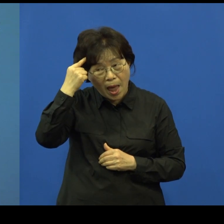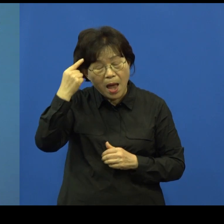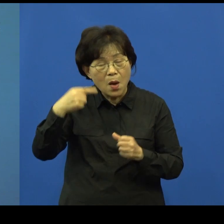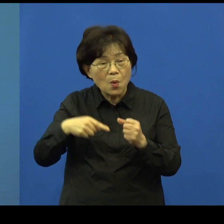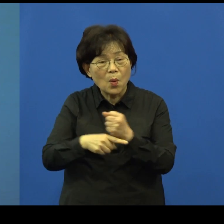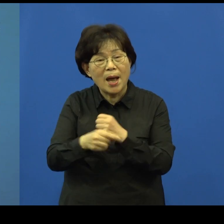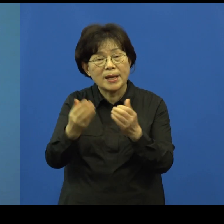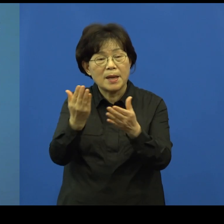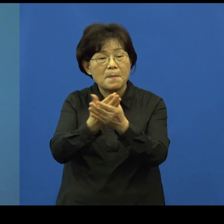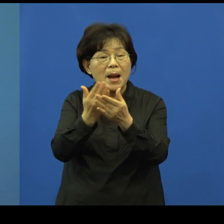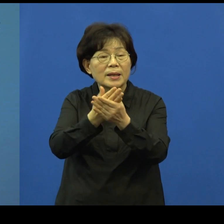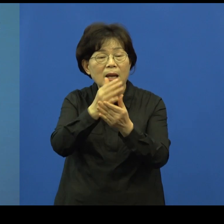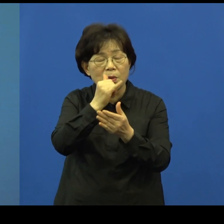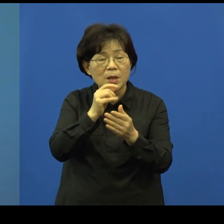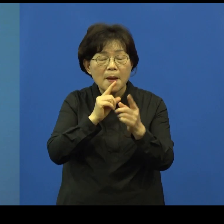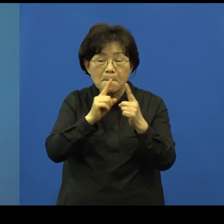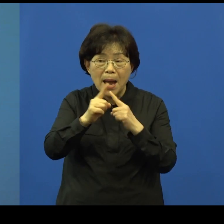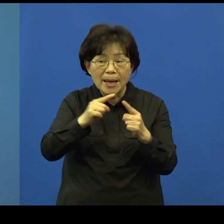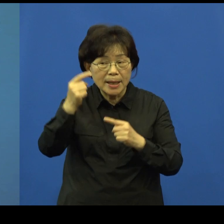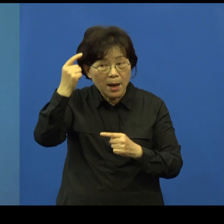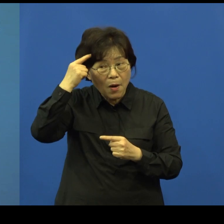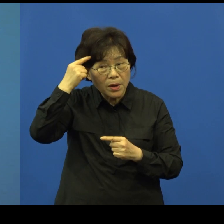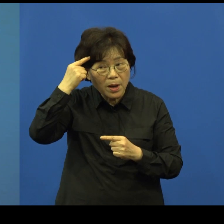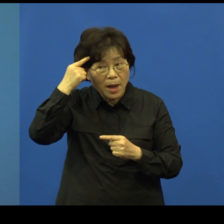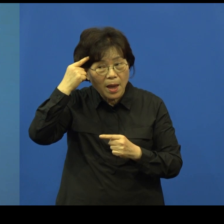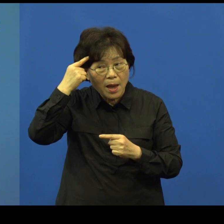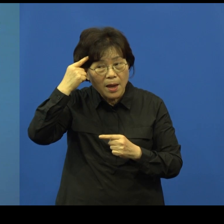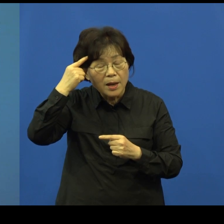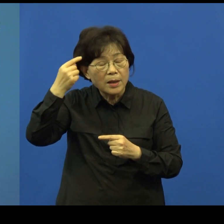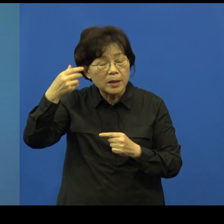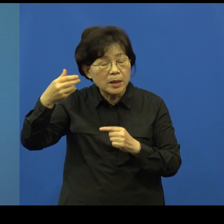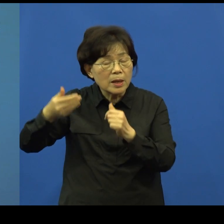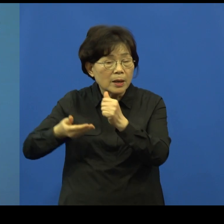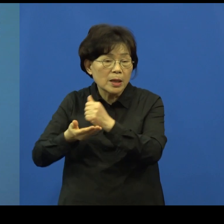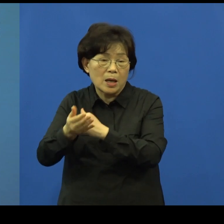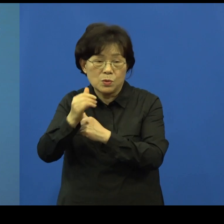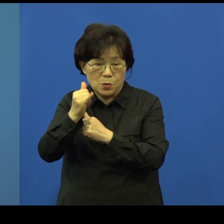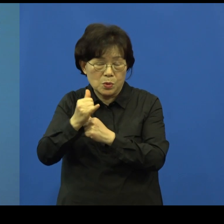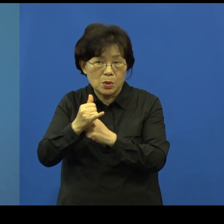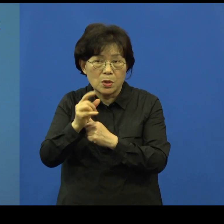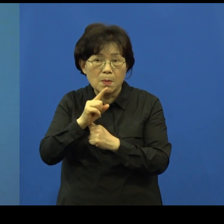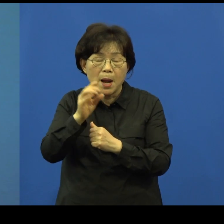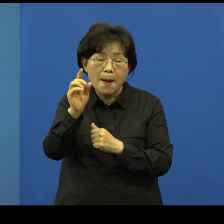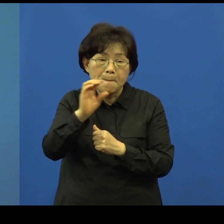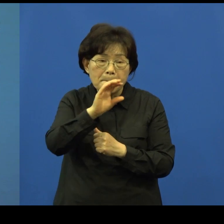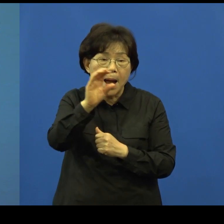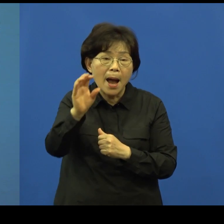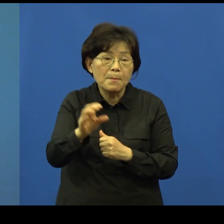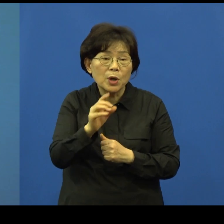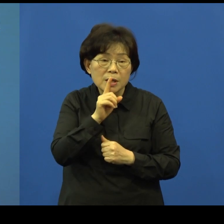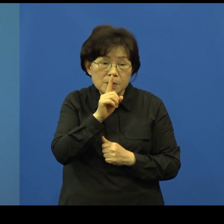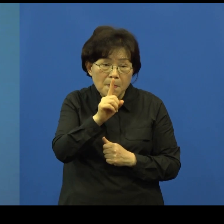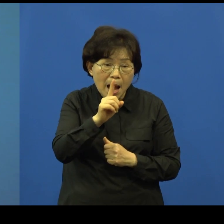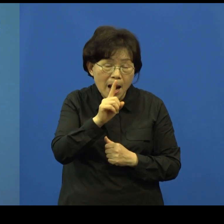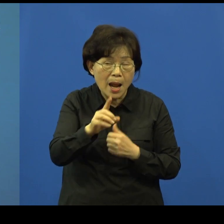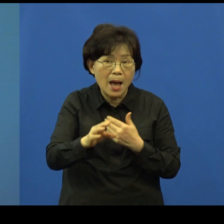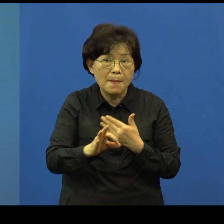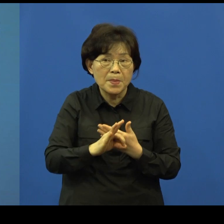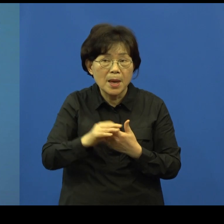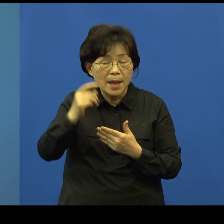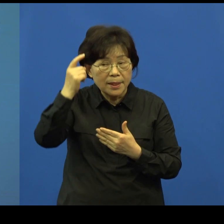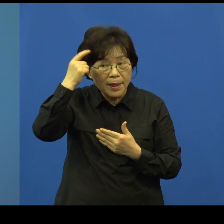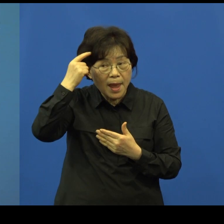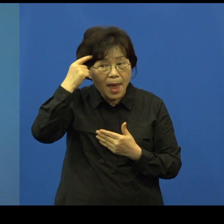그죠? 언어가 뇌에 영향을 준다는 거예요. 어떤 말을 계속 반복하면 그 반복하는 것이